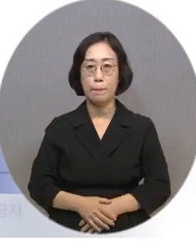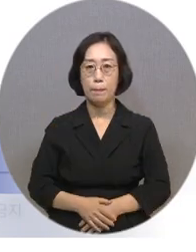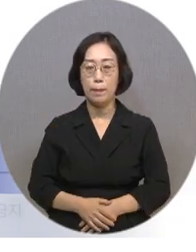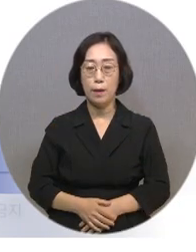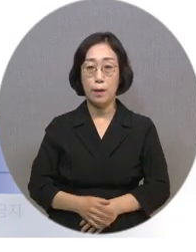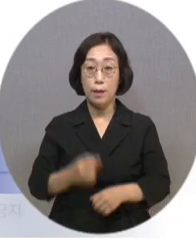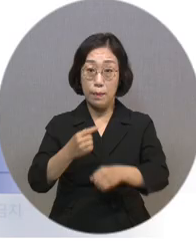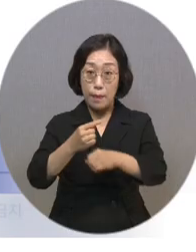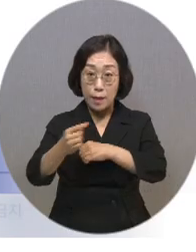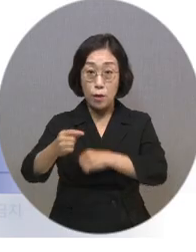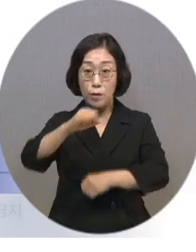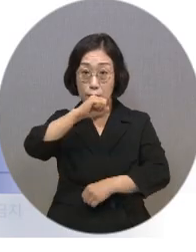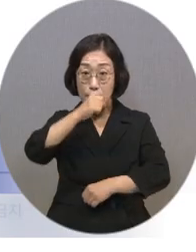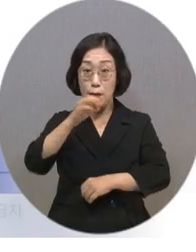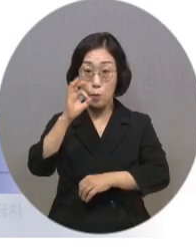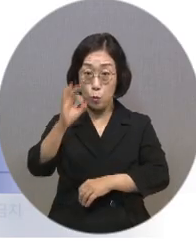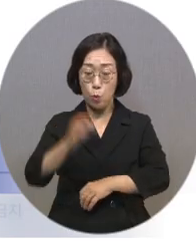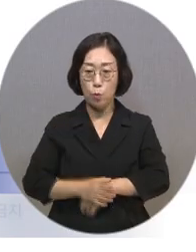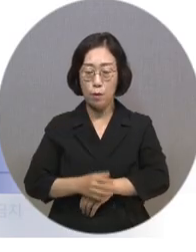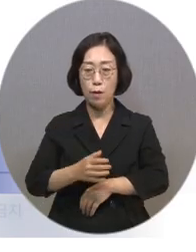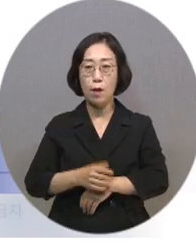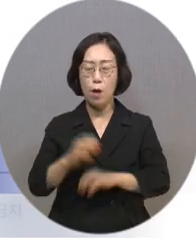2025년도 예산하이마트